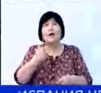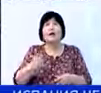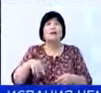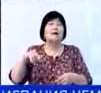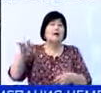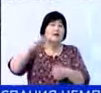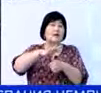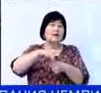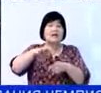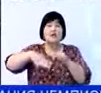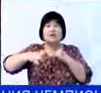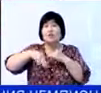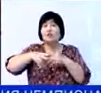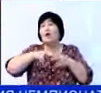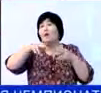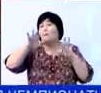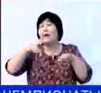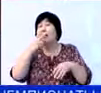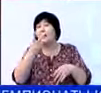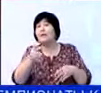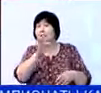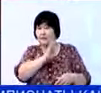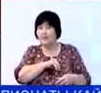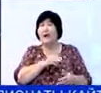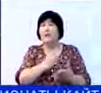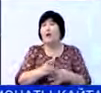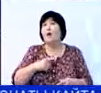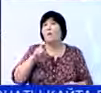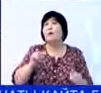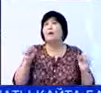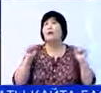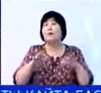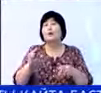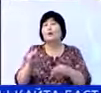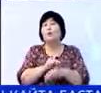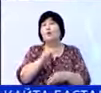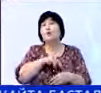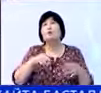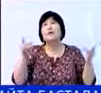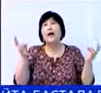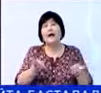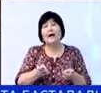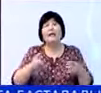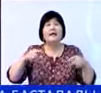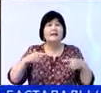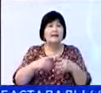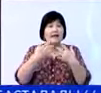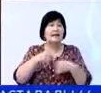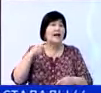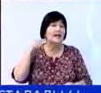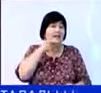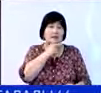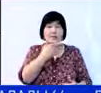жер үсті техникалар баралмайтын жерлерде пайдаланылады. Мамандармен басқосуда өңдеу жұмысына қажетті техникалардың